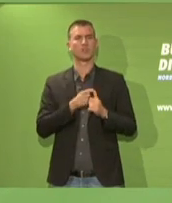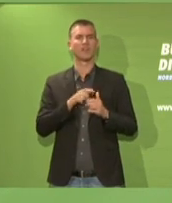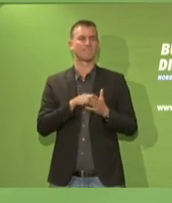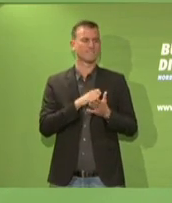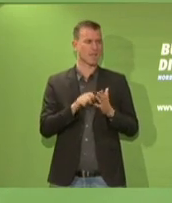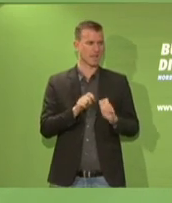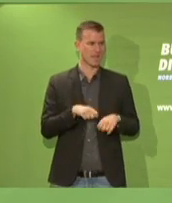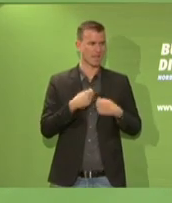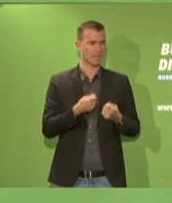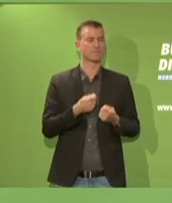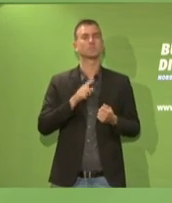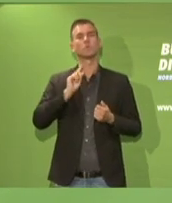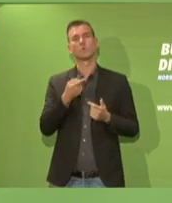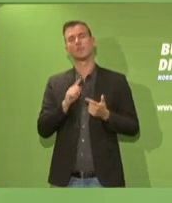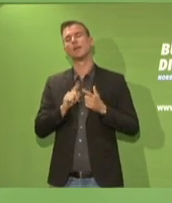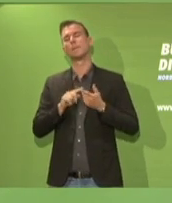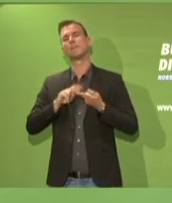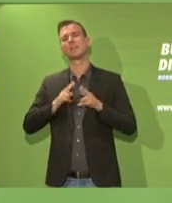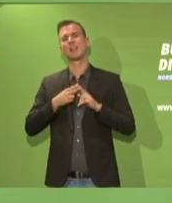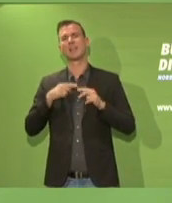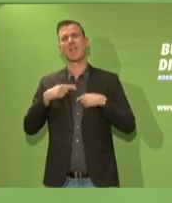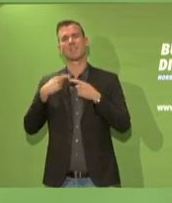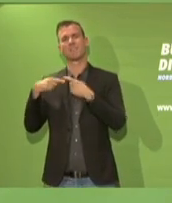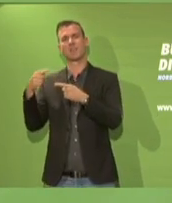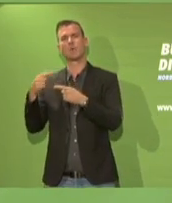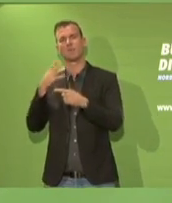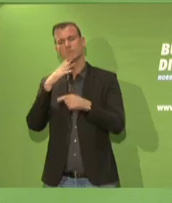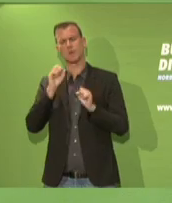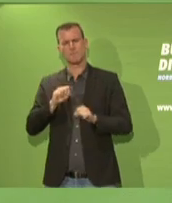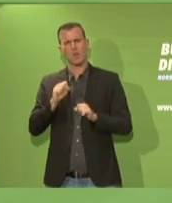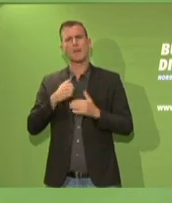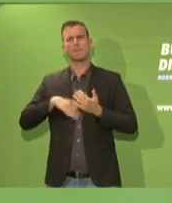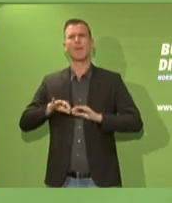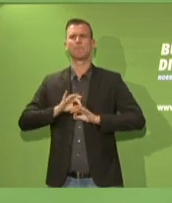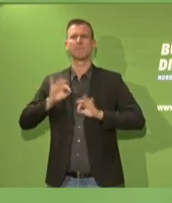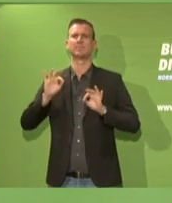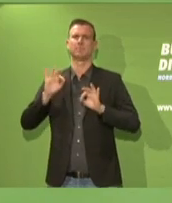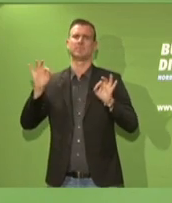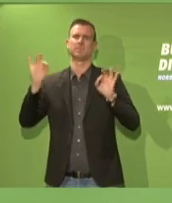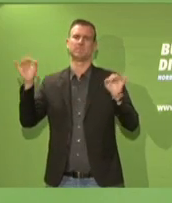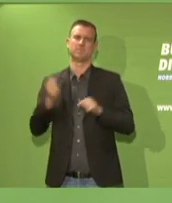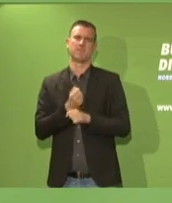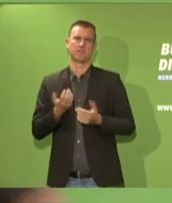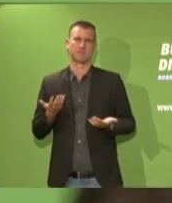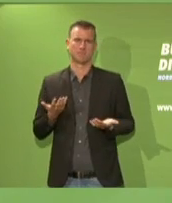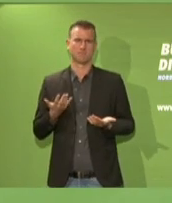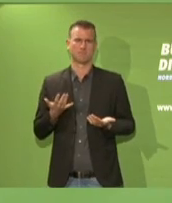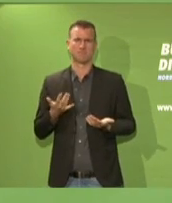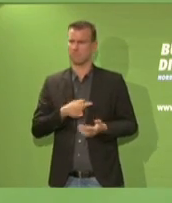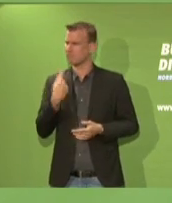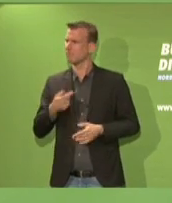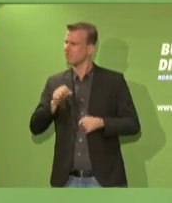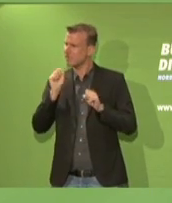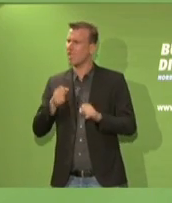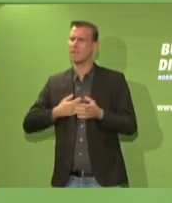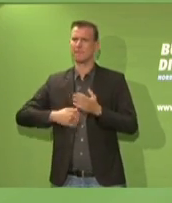Wahlergebnisse angeht, als auch die Mitgliederentwicklung, unsere Potenziale noch sehr viel besser nutzen. Da können wir wirklich noch was tun.